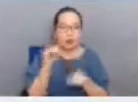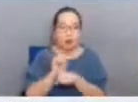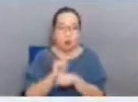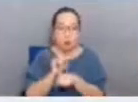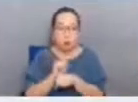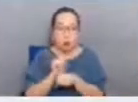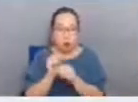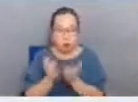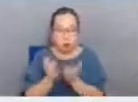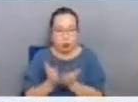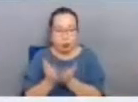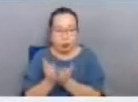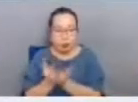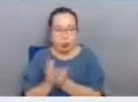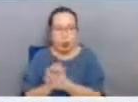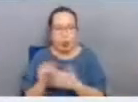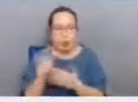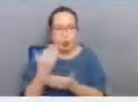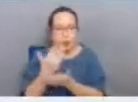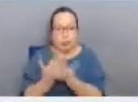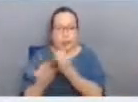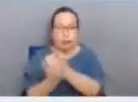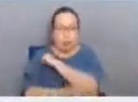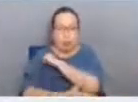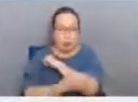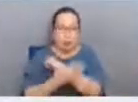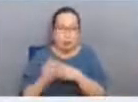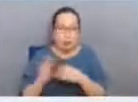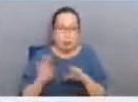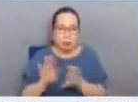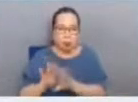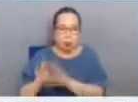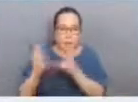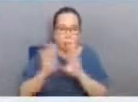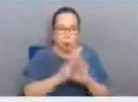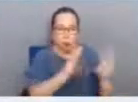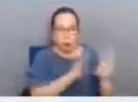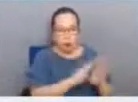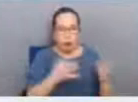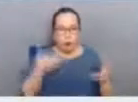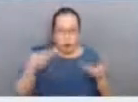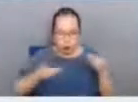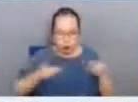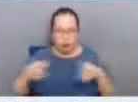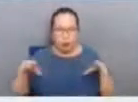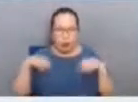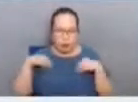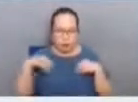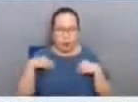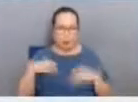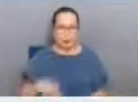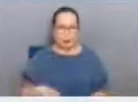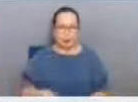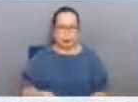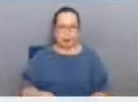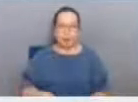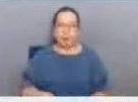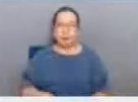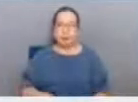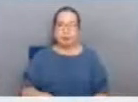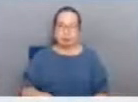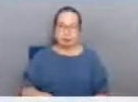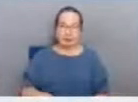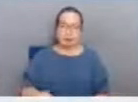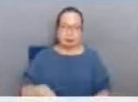mga illegal recruiters. Huwag na huwag po kayong papatol sa mga online job offers. Huwag na huwag po